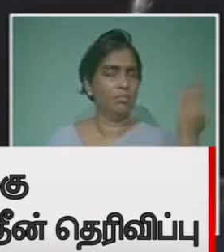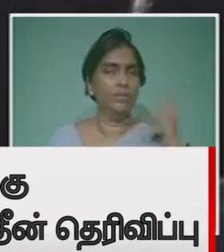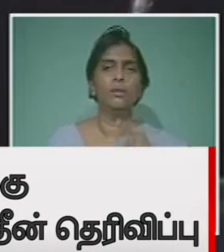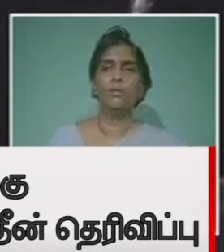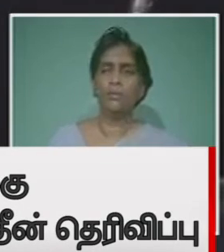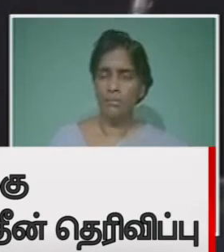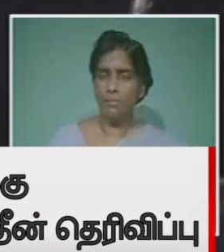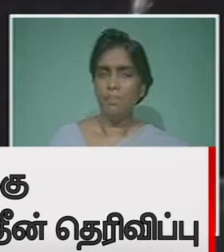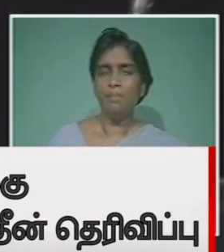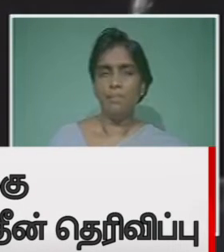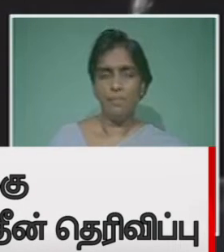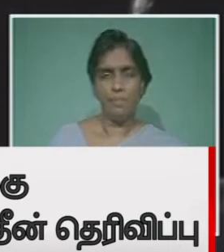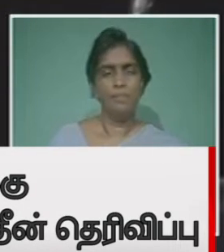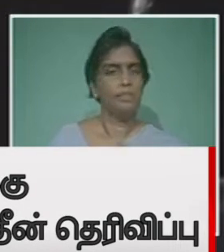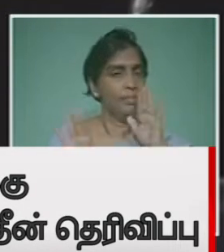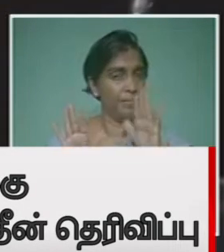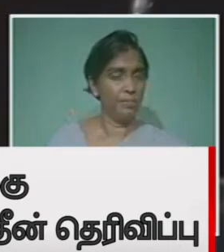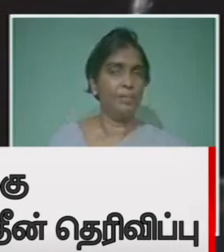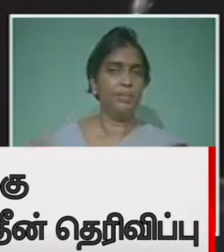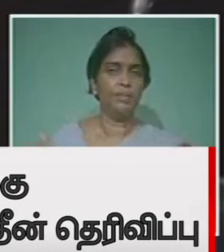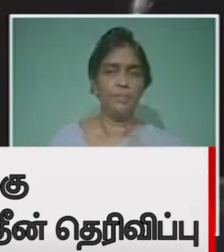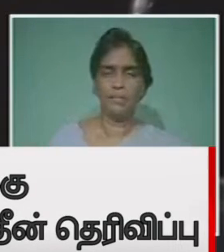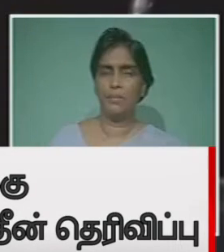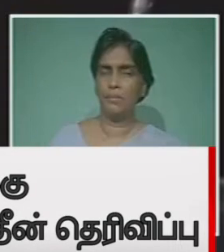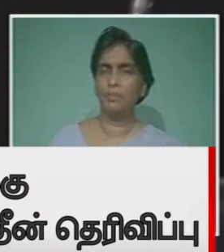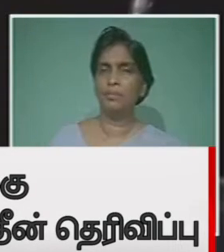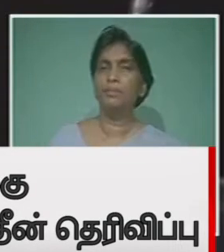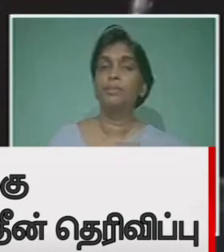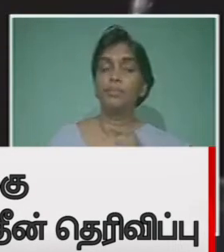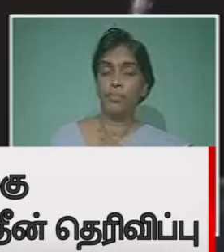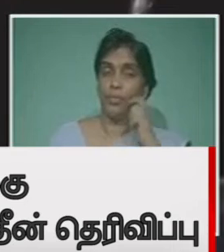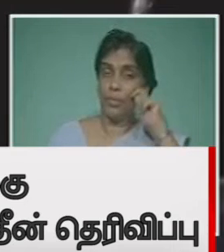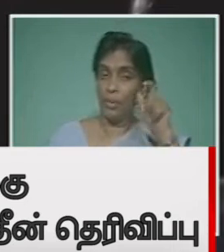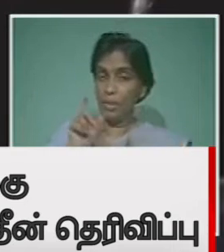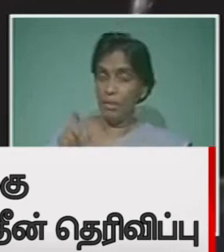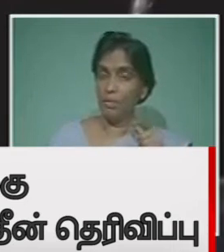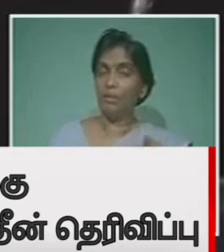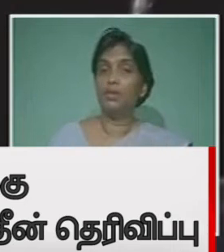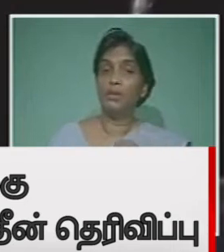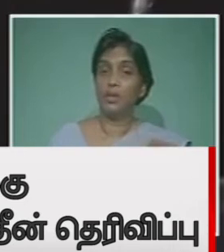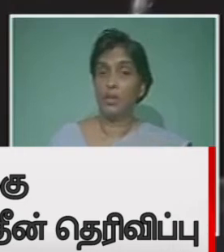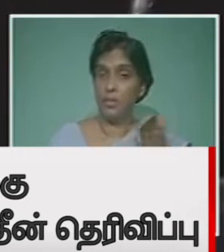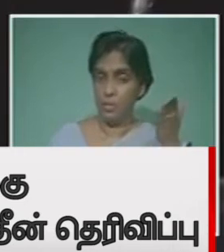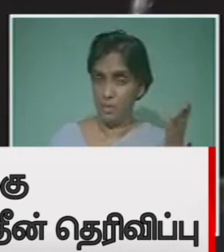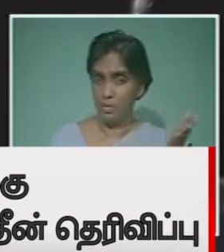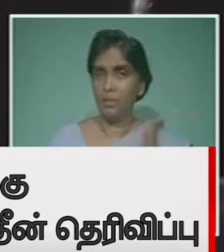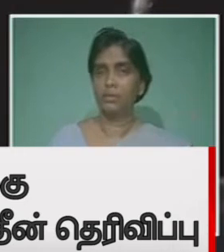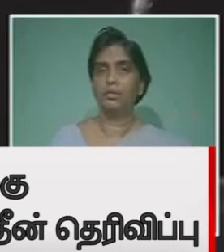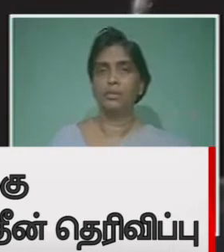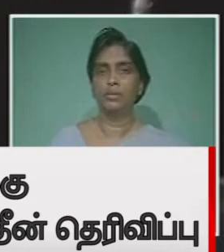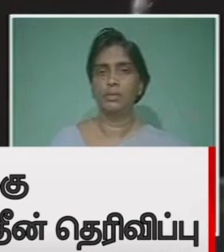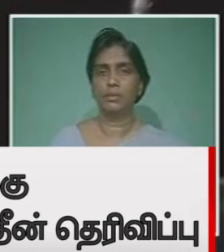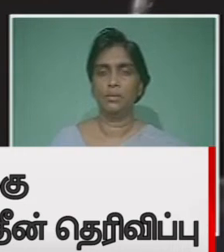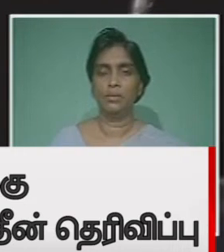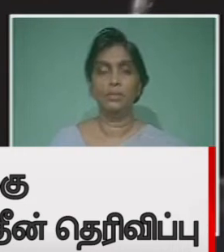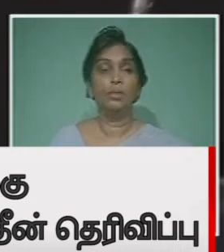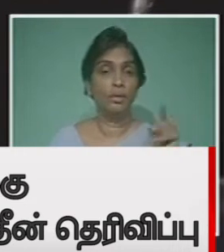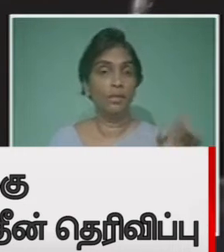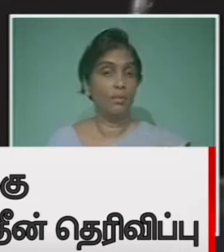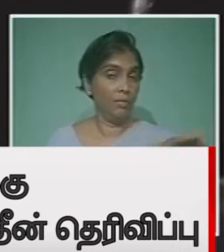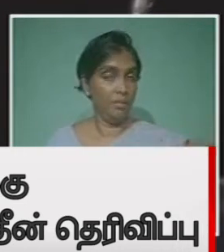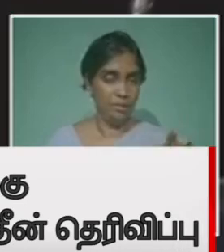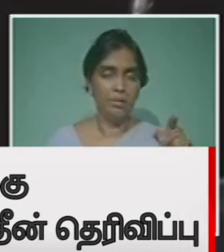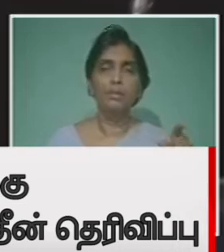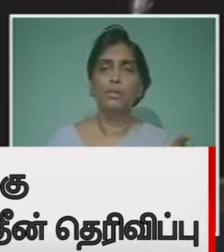அடாத்தாக கெசட் பண்ணப்பட்டு அல்லது பறிமுதல் செய்யப்பட்டிருக்கிறது. அவற்றை மக்களுக்கு விடுவிக்கின்ற பொழுது அதனுள்ள அதிலே விவசாயம் செய்வதற்கான வசதிகளை